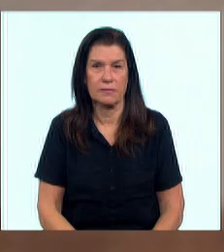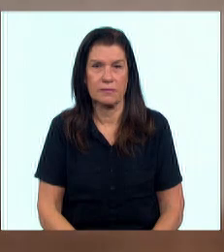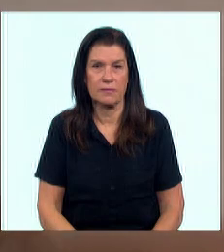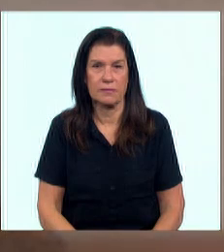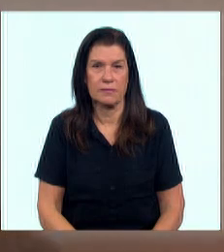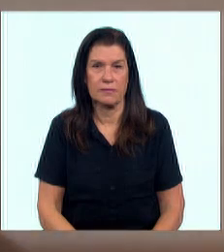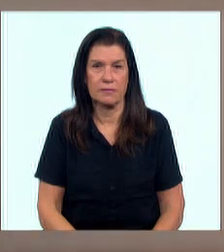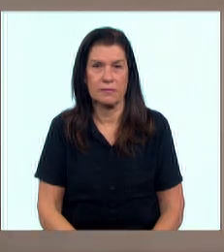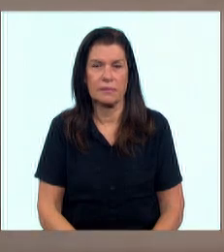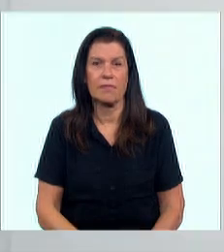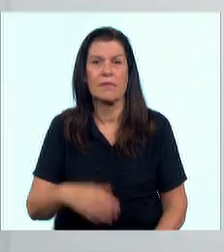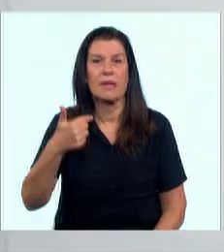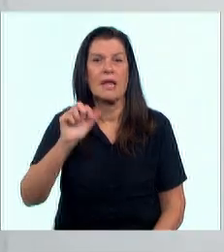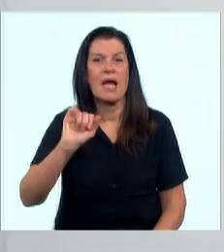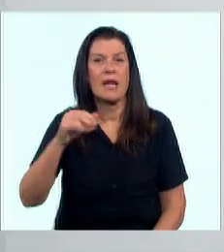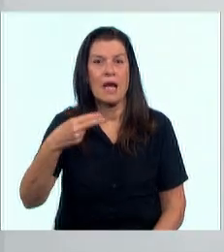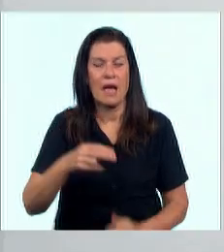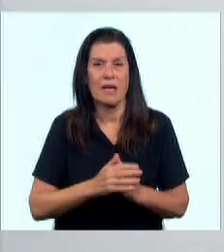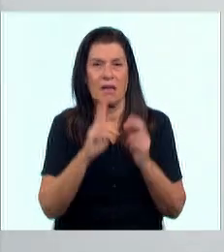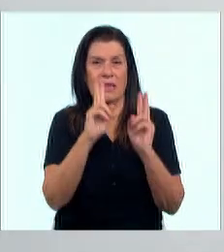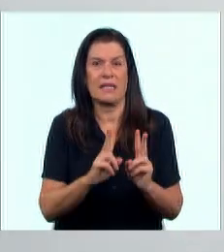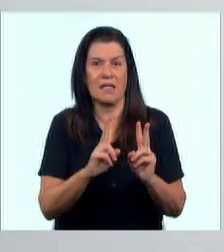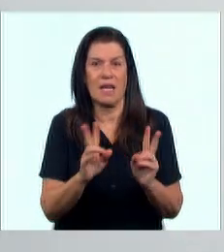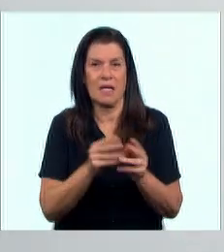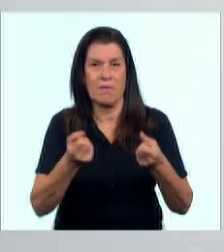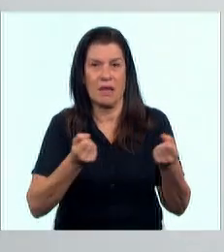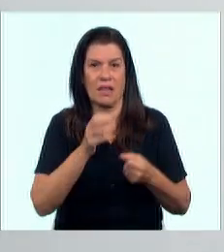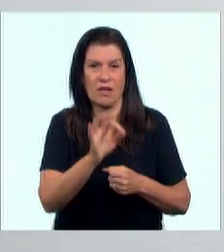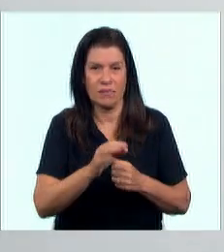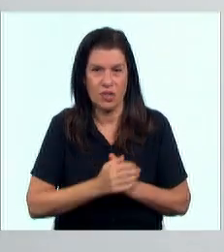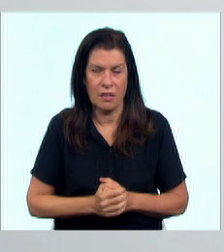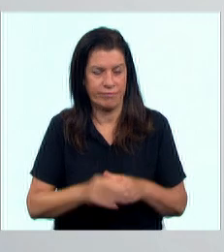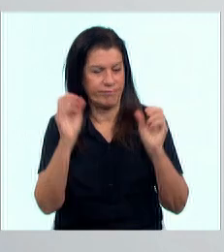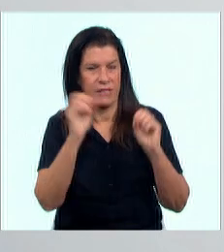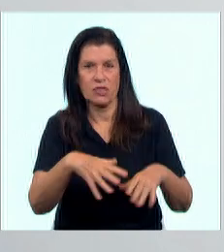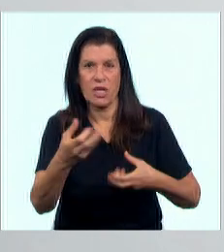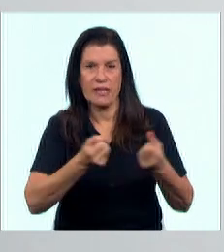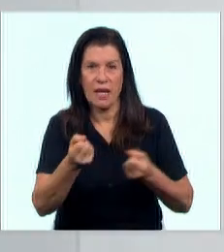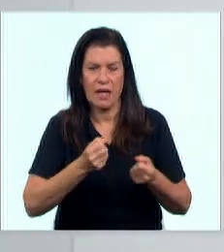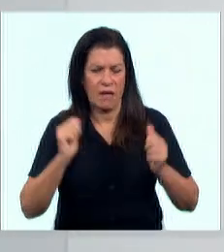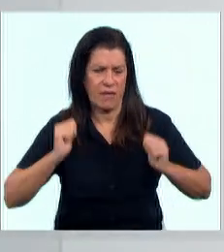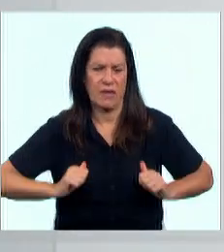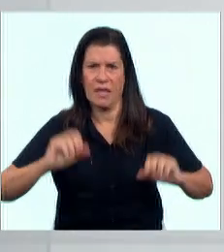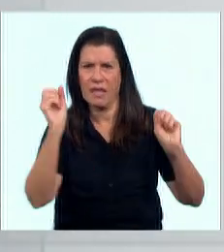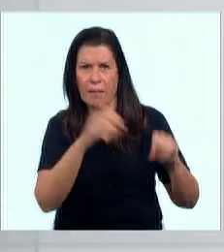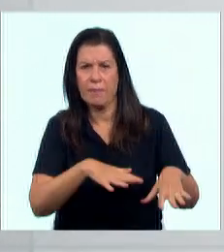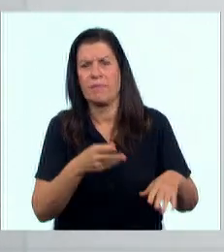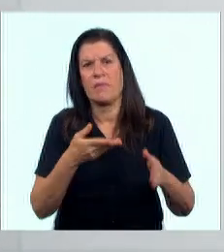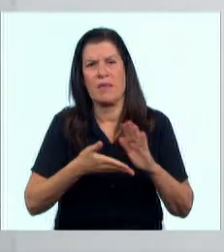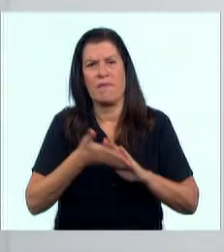גאיה נתקעה עם הרכב שלה. היא נטשה את הרכב עם התיקים שלה בפנים והתחילה לברוח,